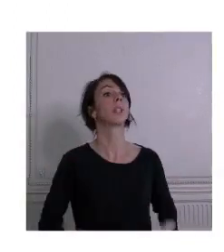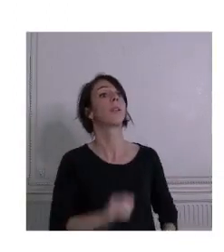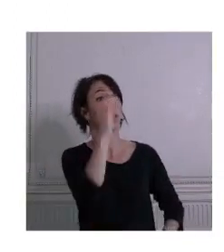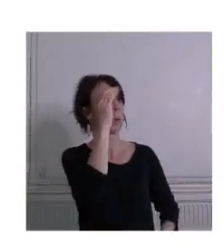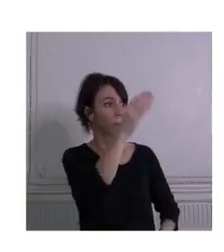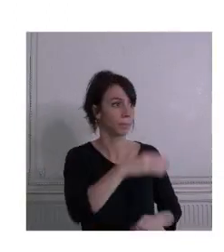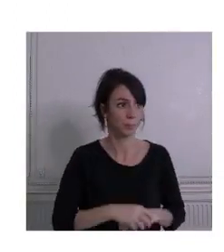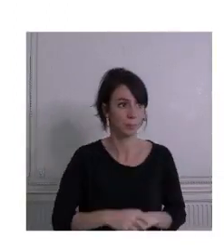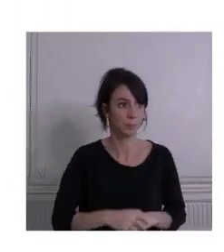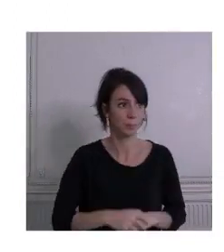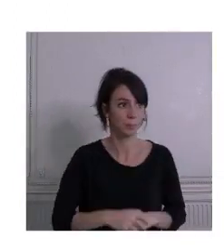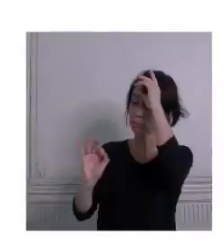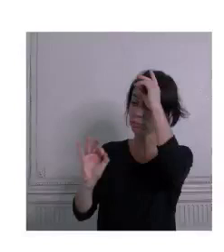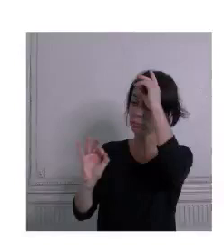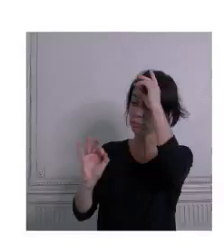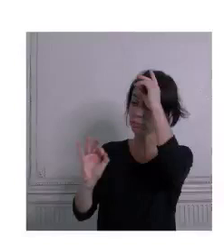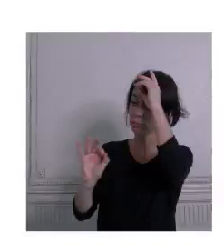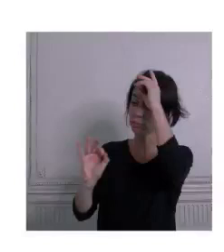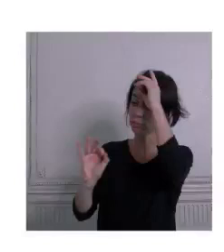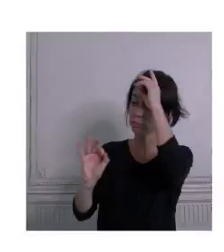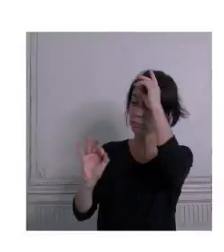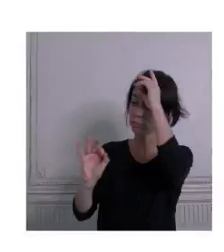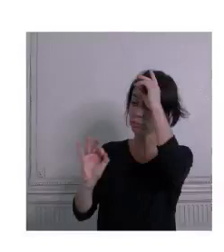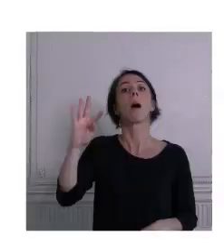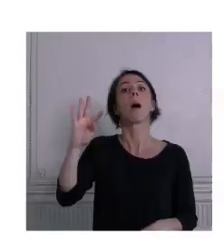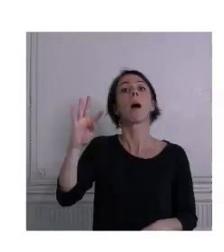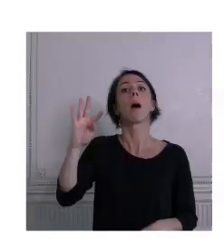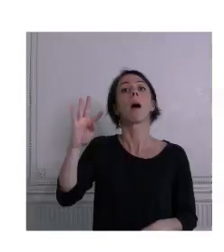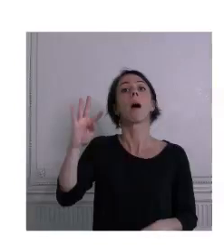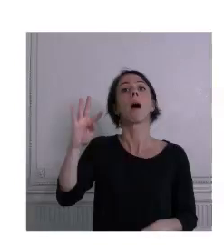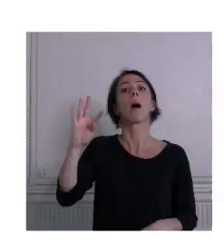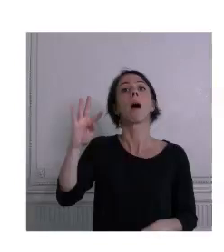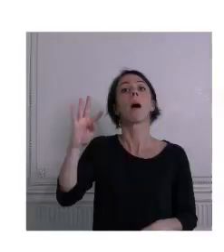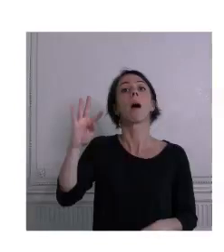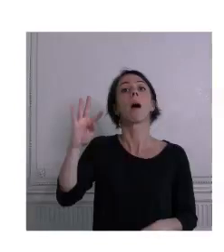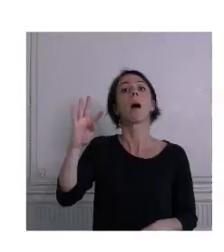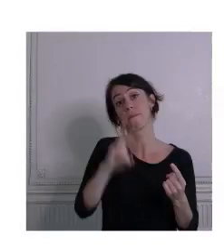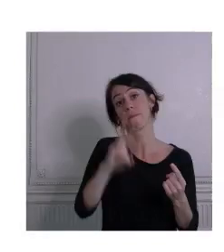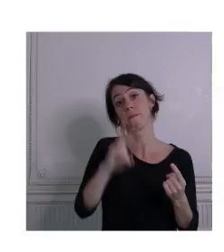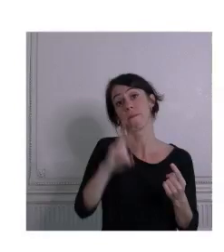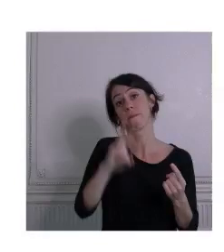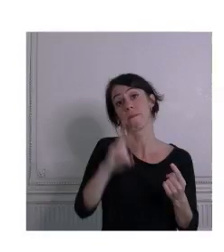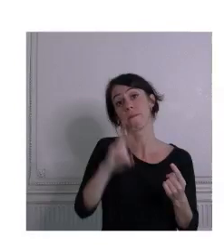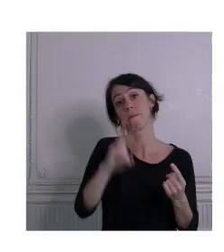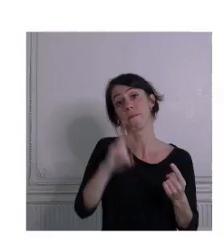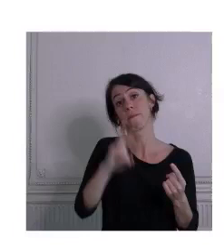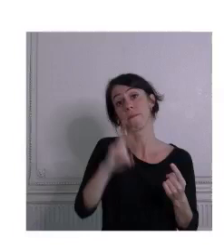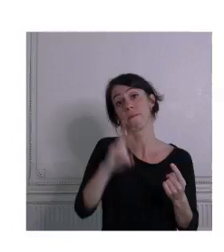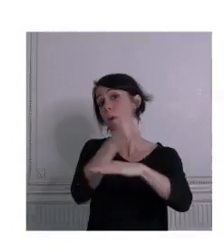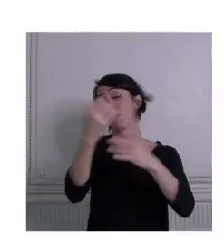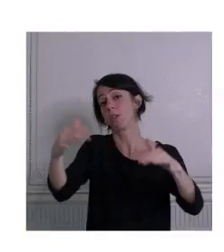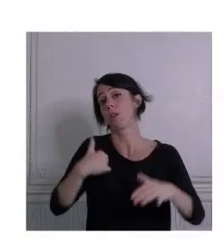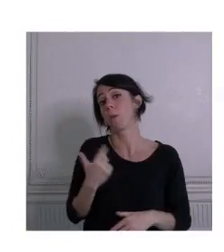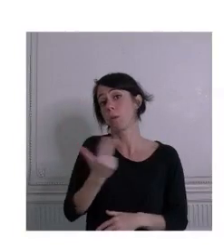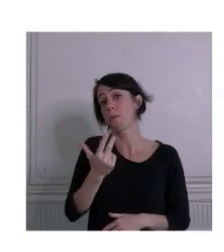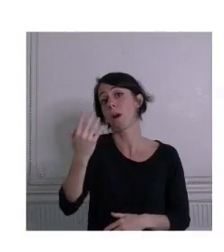point d'étape, et c'est le point d'étape, enfin je veux dire, je pense que la transition, la sobriété énergétique, la sobriété en eau d'abord mérite des débats